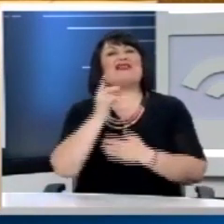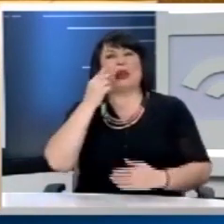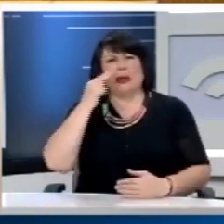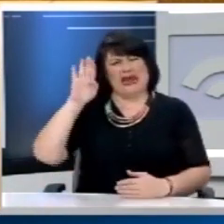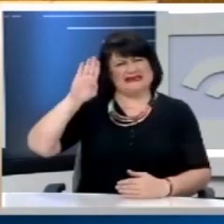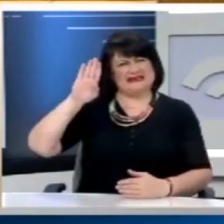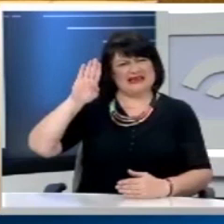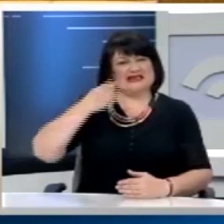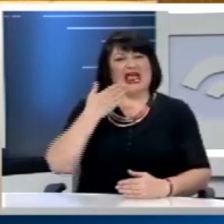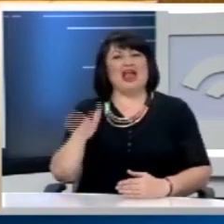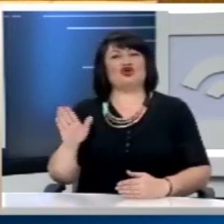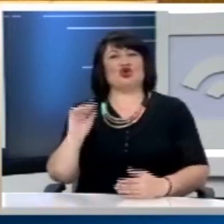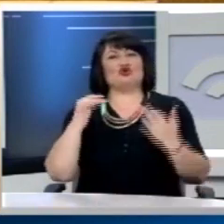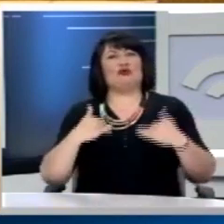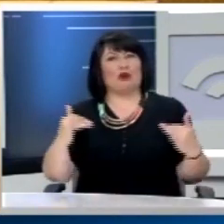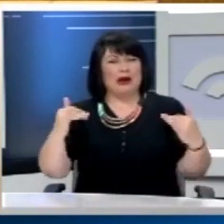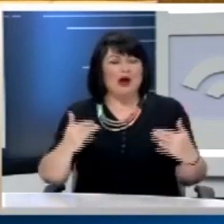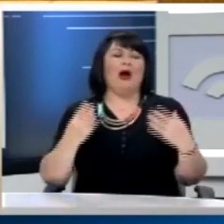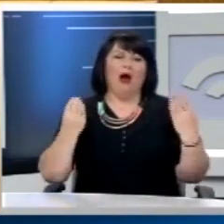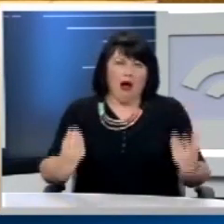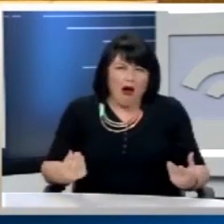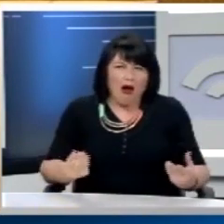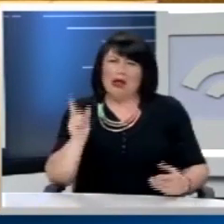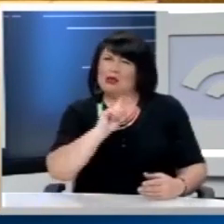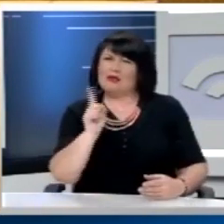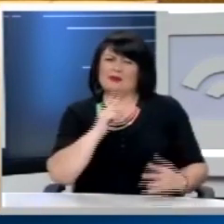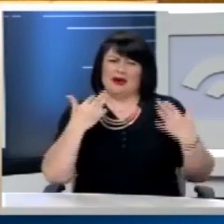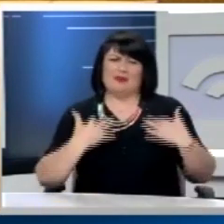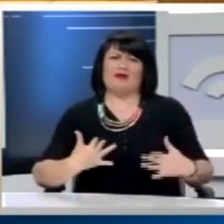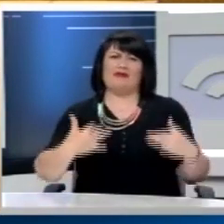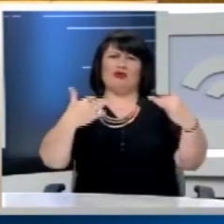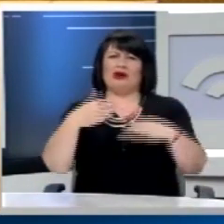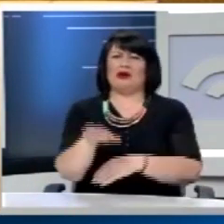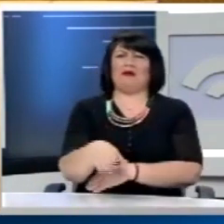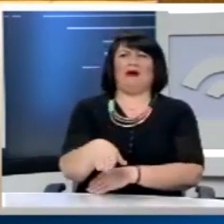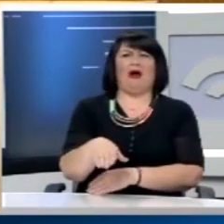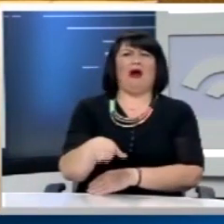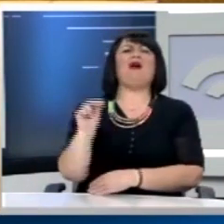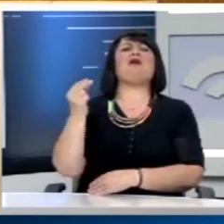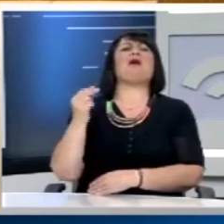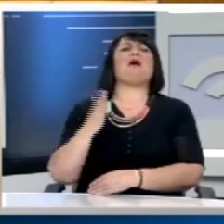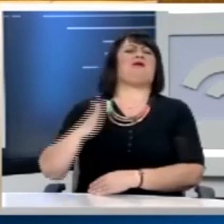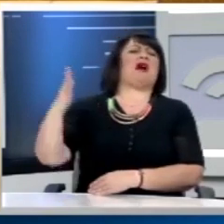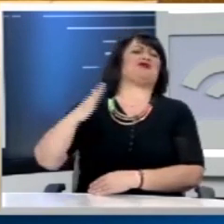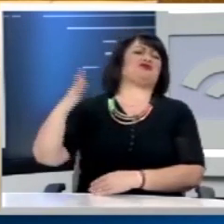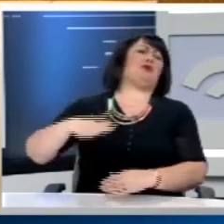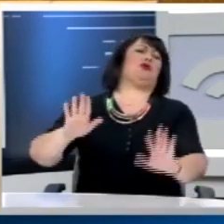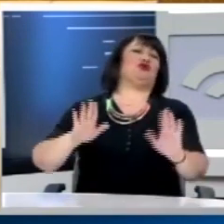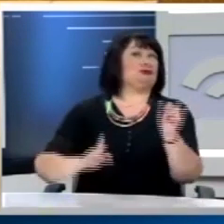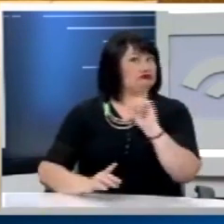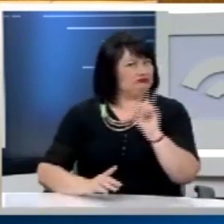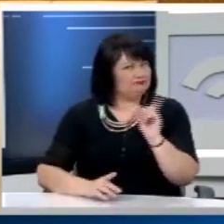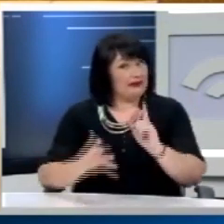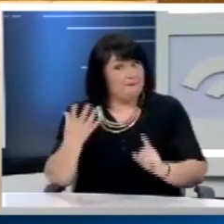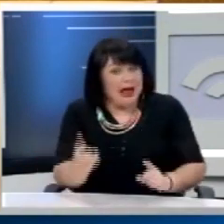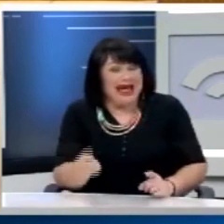Βουλής δεν θα πρέπει να οδηγήσει τη Βουλή σε υποτίμηση του φασισμού, όπως επίσης και το γεγονός